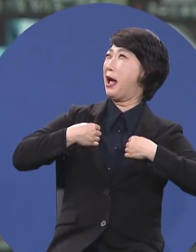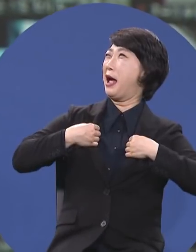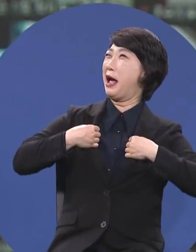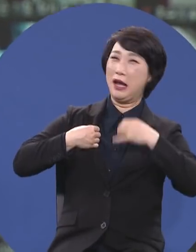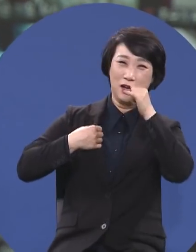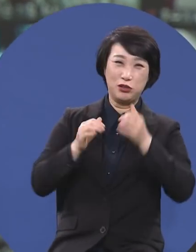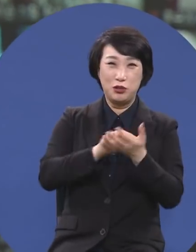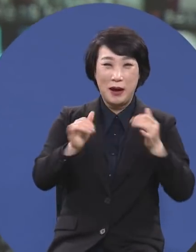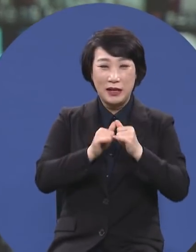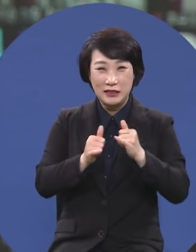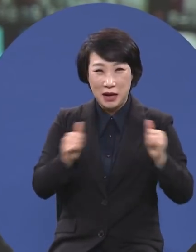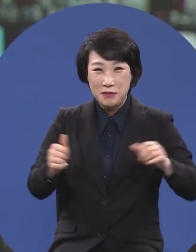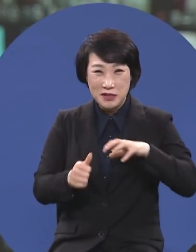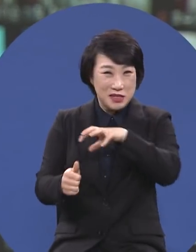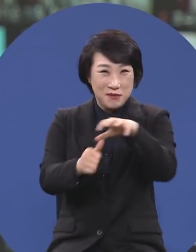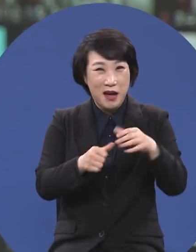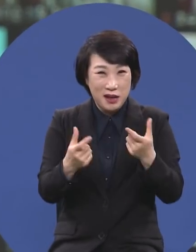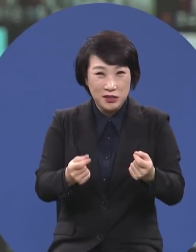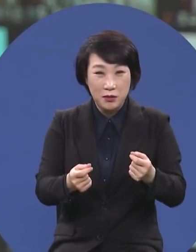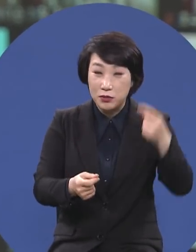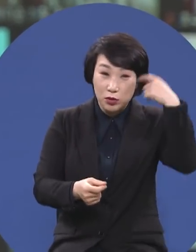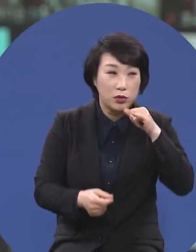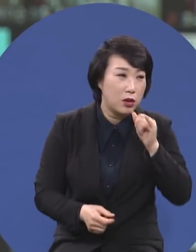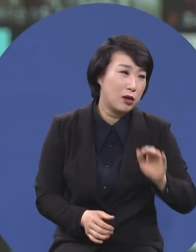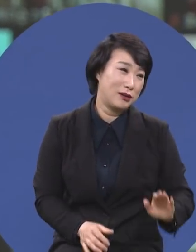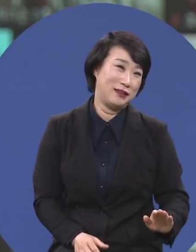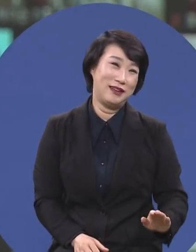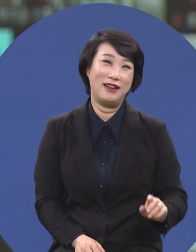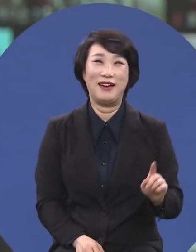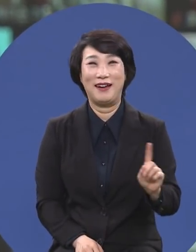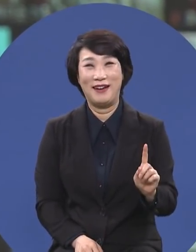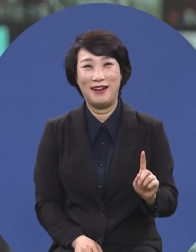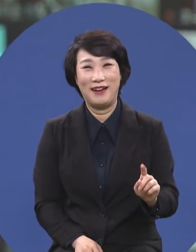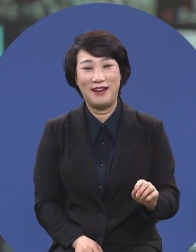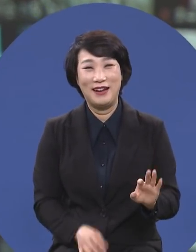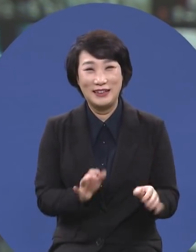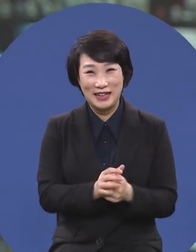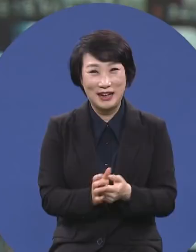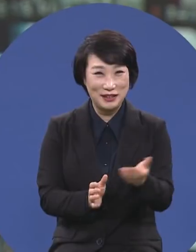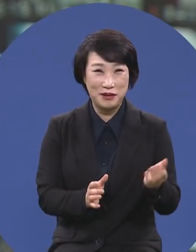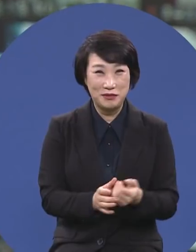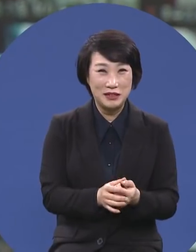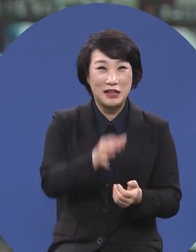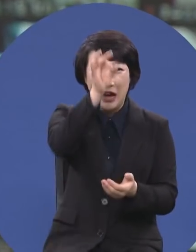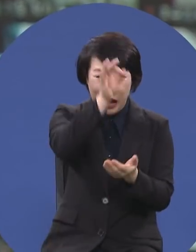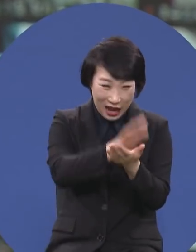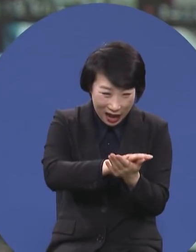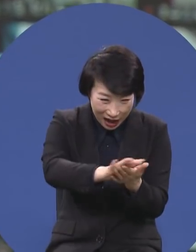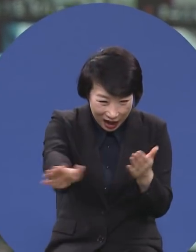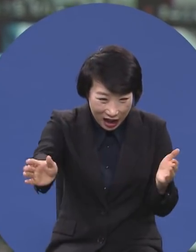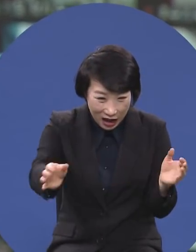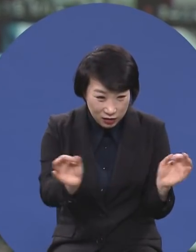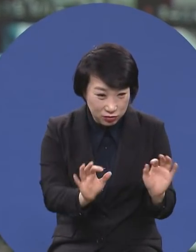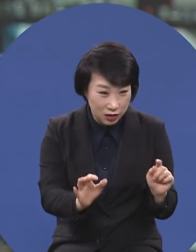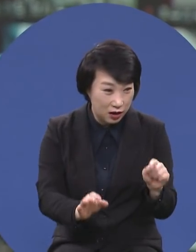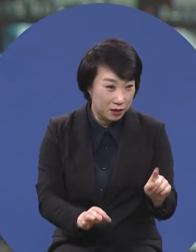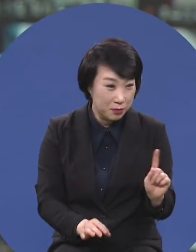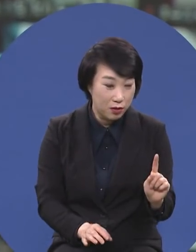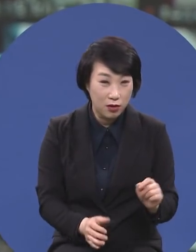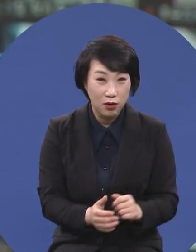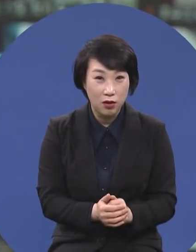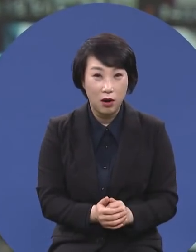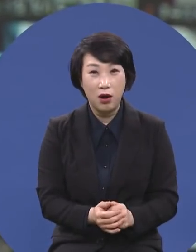사람을 지배할 수 있는 것처럼 느꼈습니까? 그러나 딱 물질이 떨어지는 순간